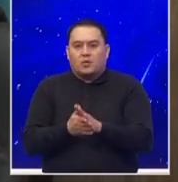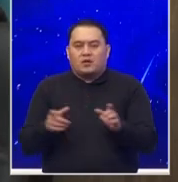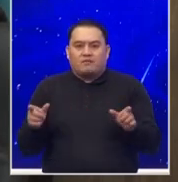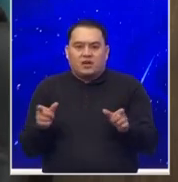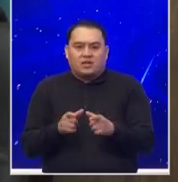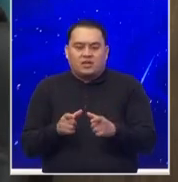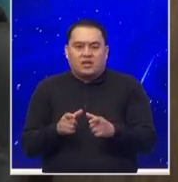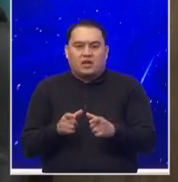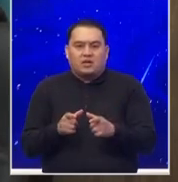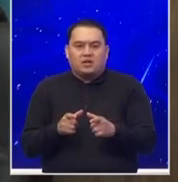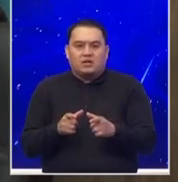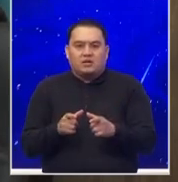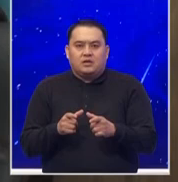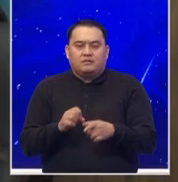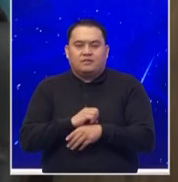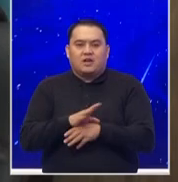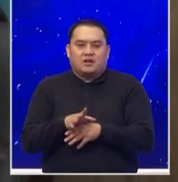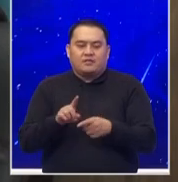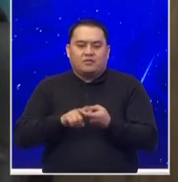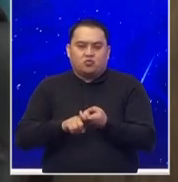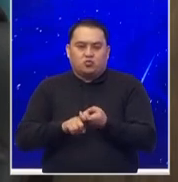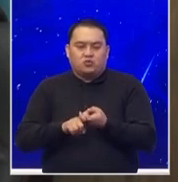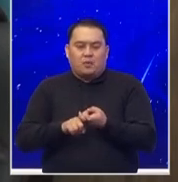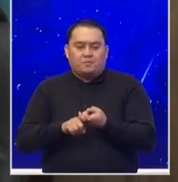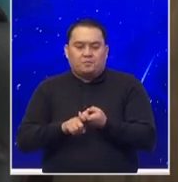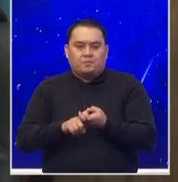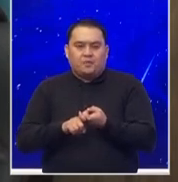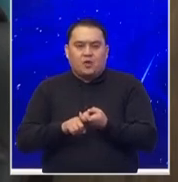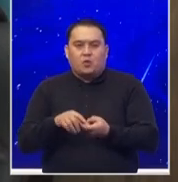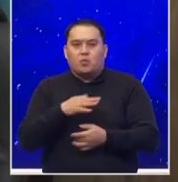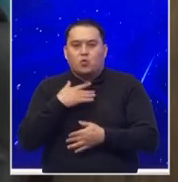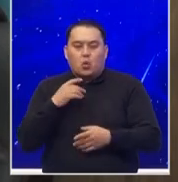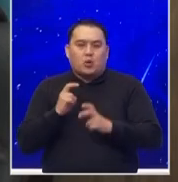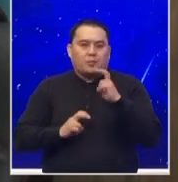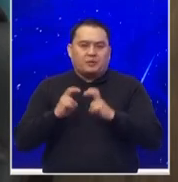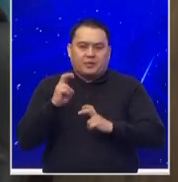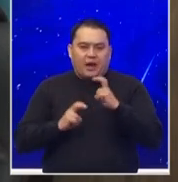пандемии коронавируса, поскольку многие предприятия